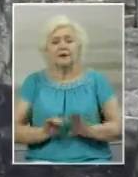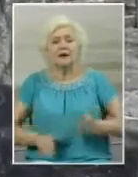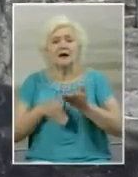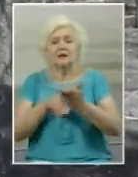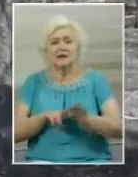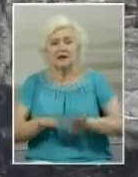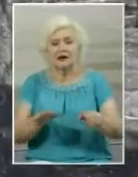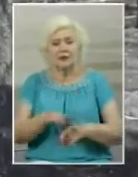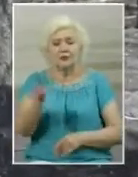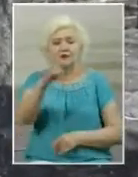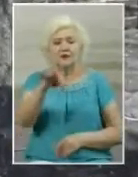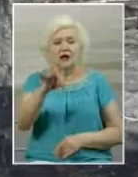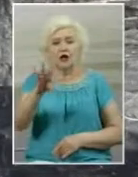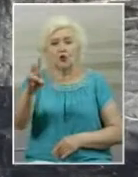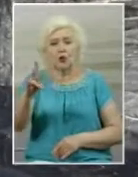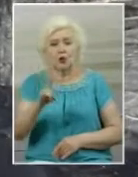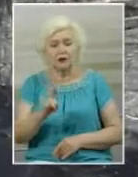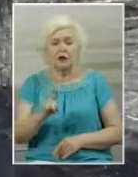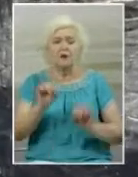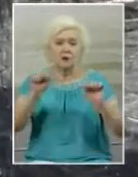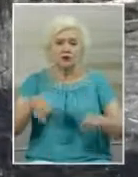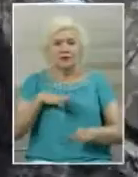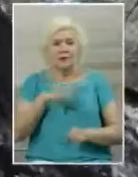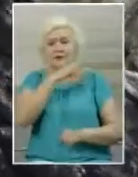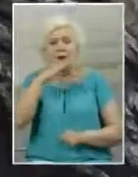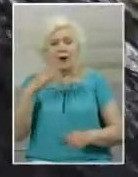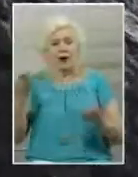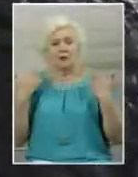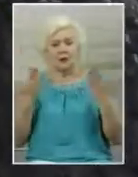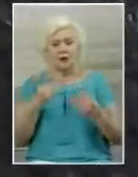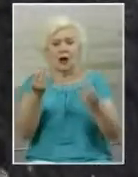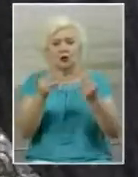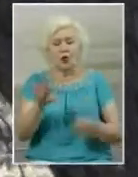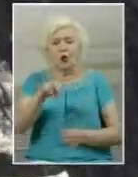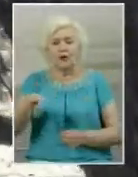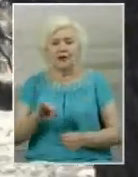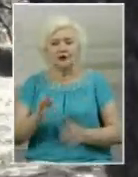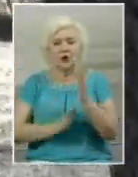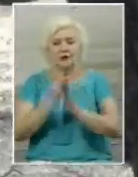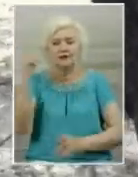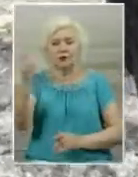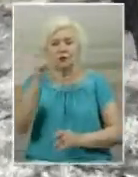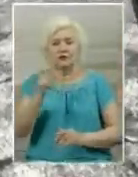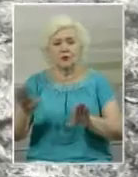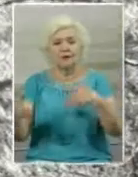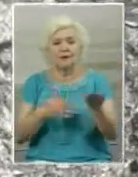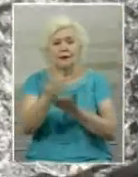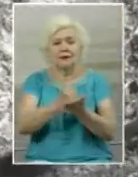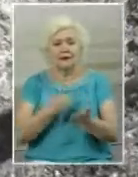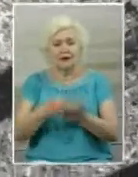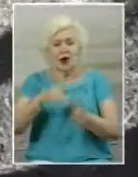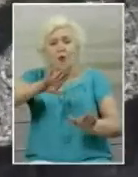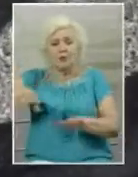засоби, як дрони, можливо, було б набагато легше. Гроші Олешківському лісгоспу виділили з резервних фондів